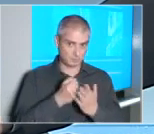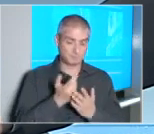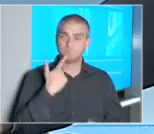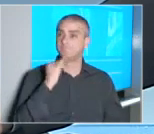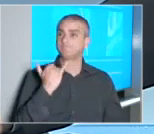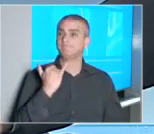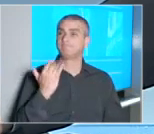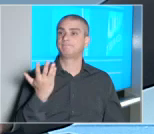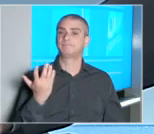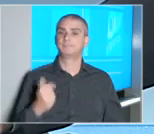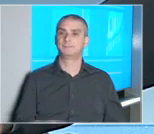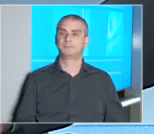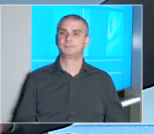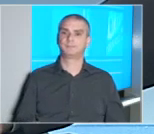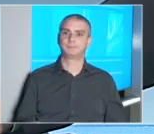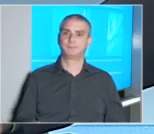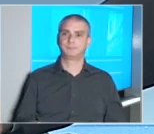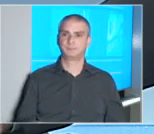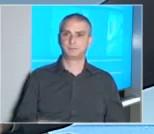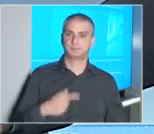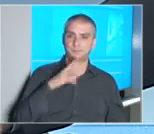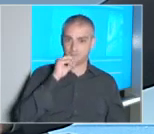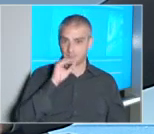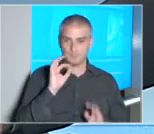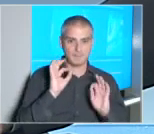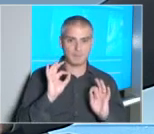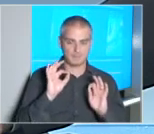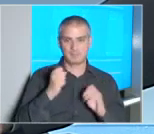זה נכון, תשמע, אבל מדברים על כך שבאמת